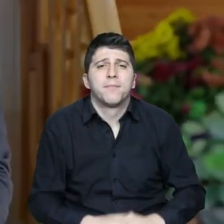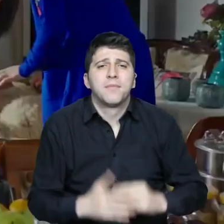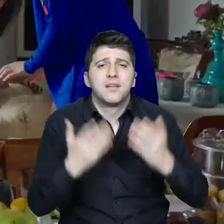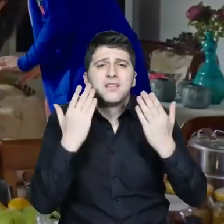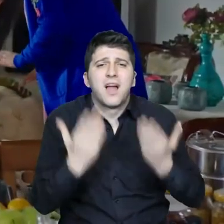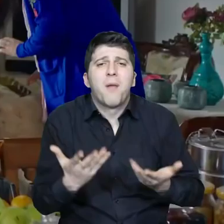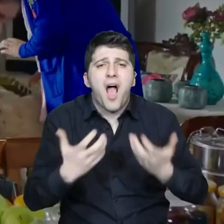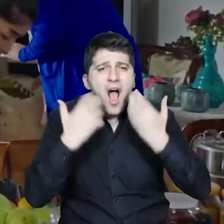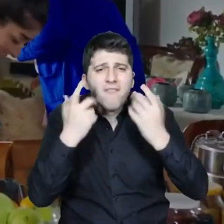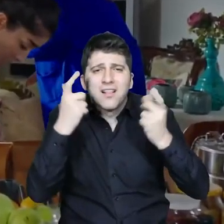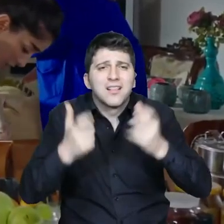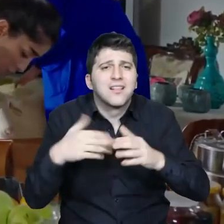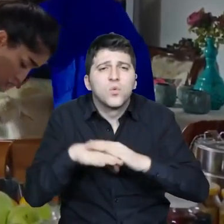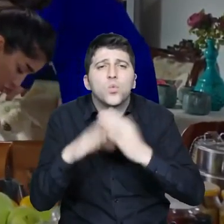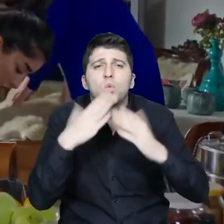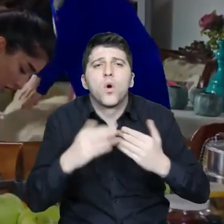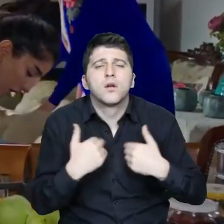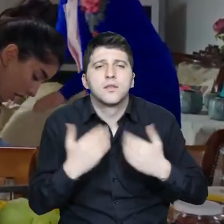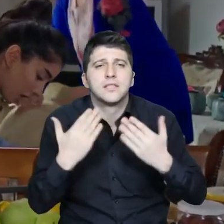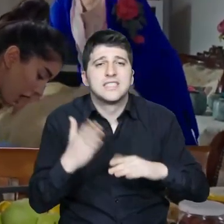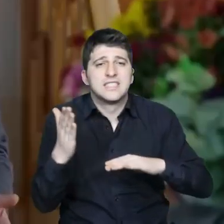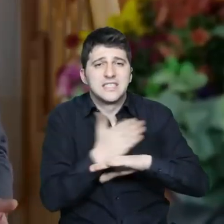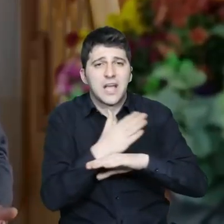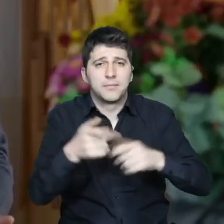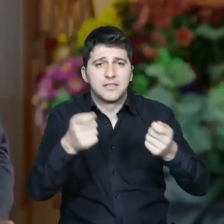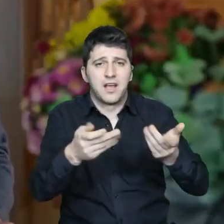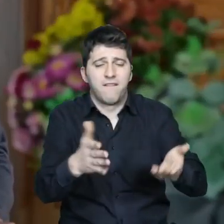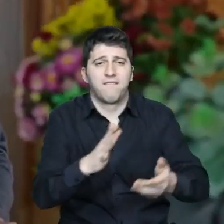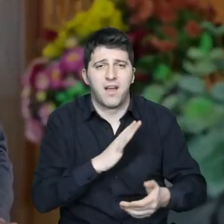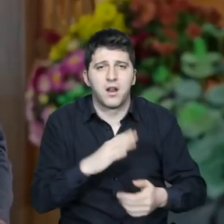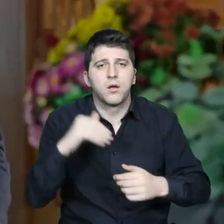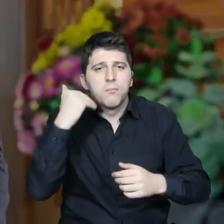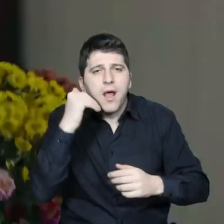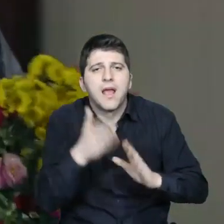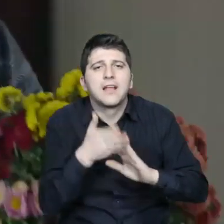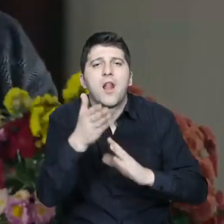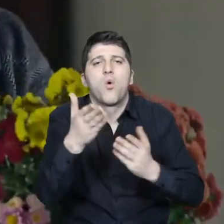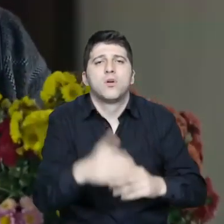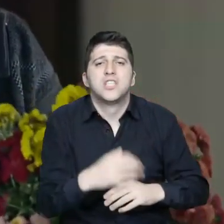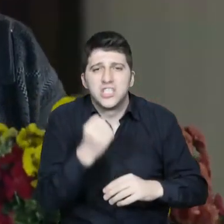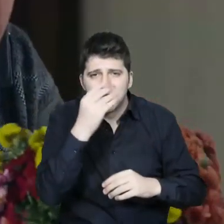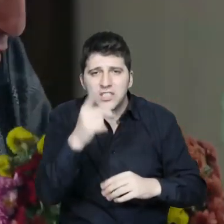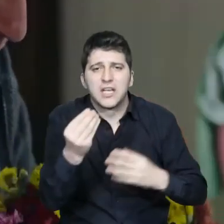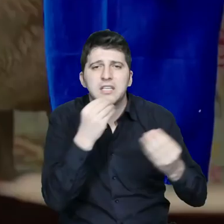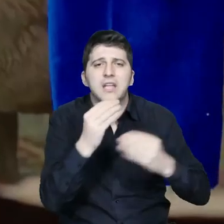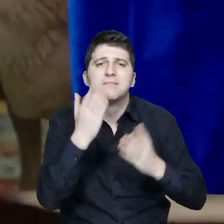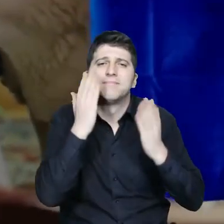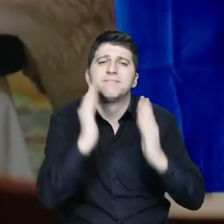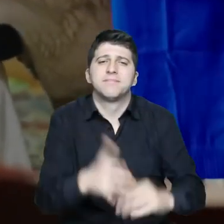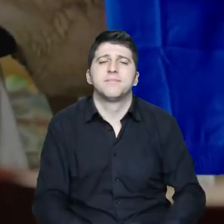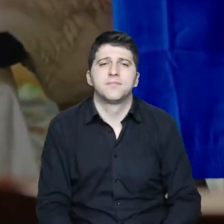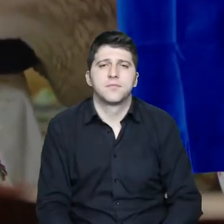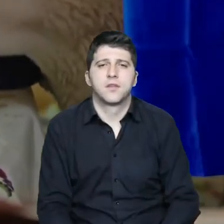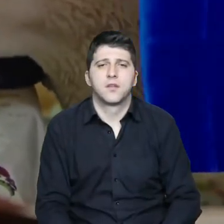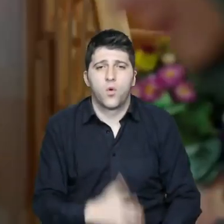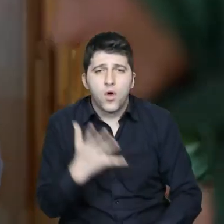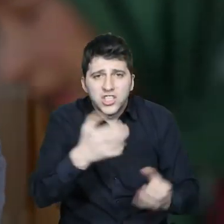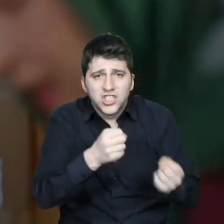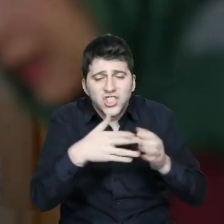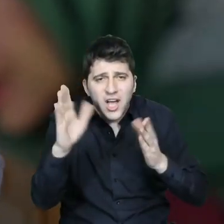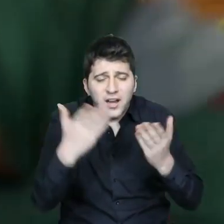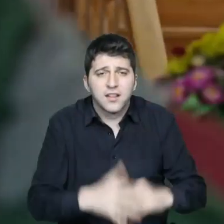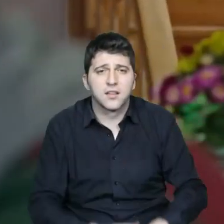ahırımız da yok, ne yapacağız? Ya sebzeler ortalıkta ya. Koyunlar onlara geliyor. çiçekleri mi değdi nankörler? Ya oğlum, oğlum çıkarın